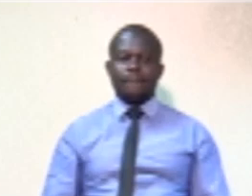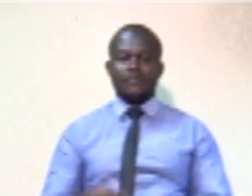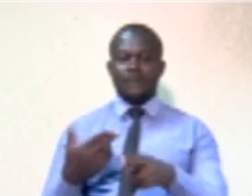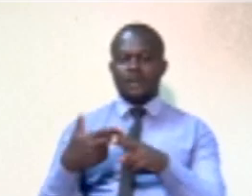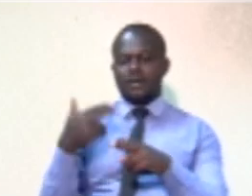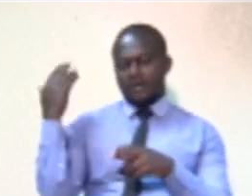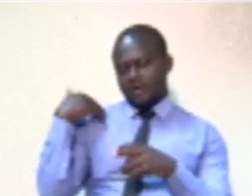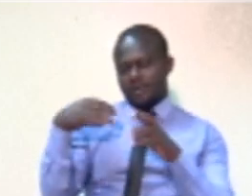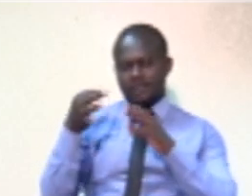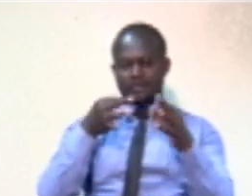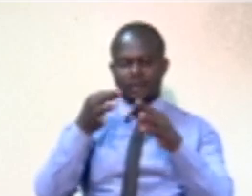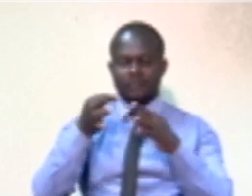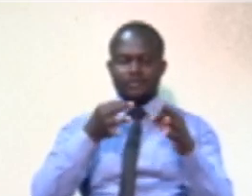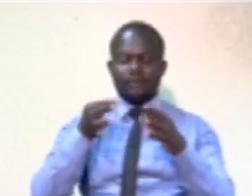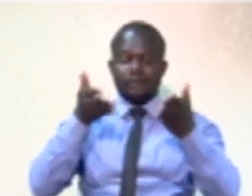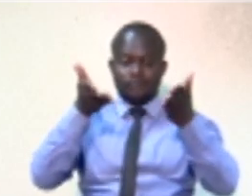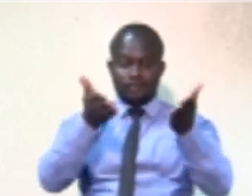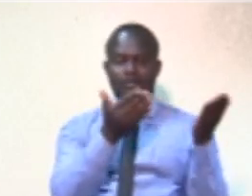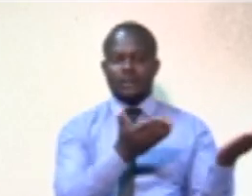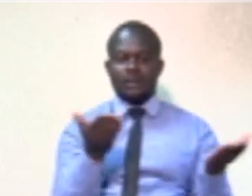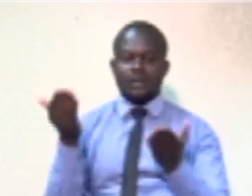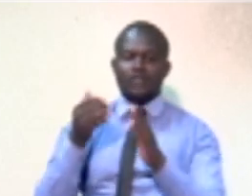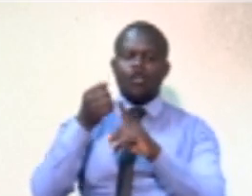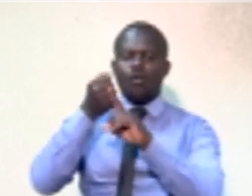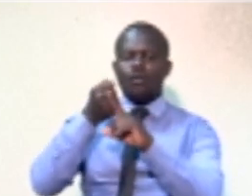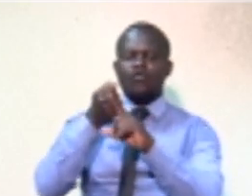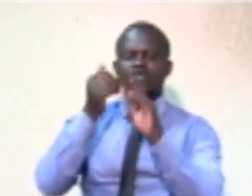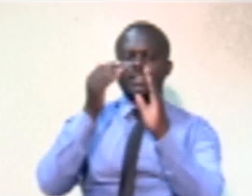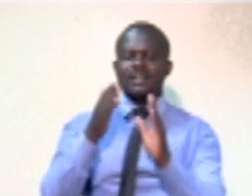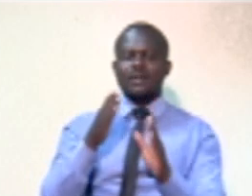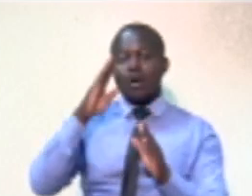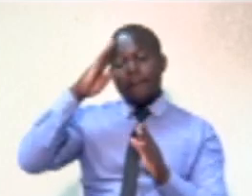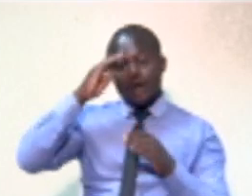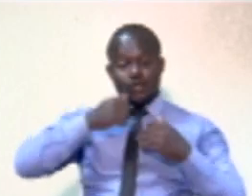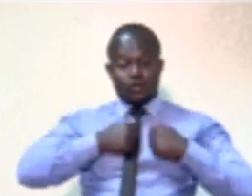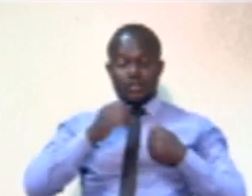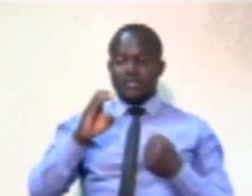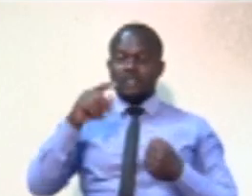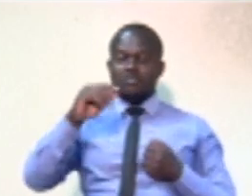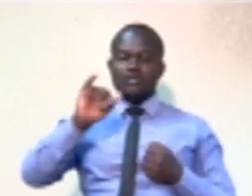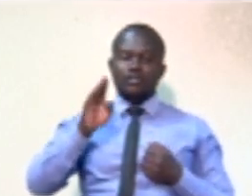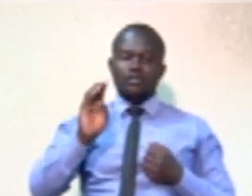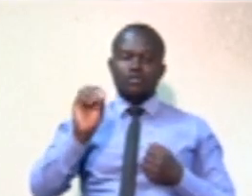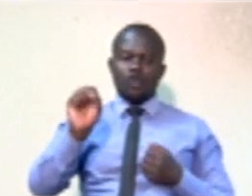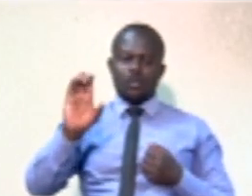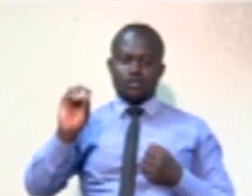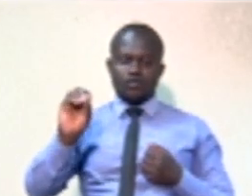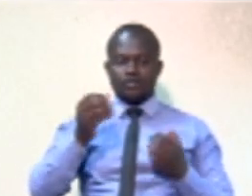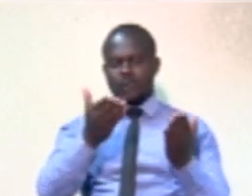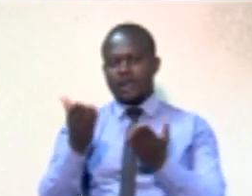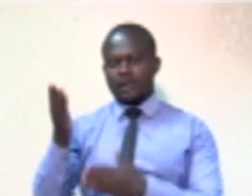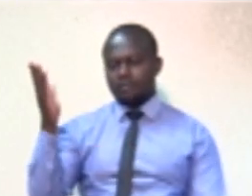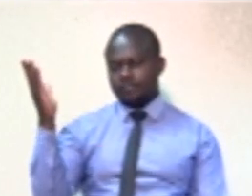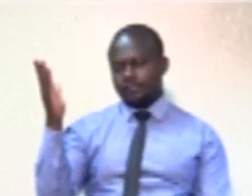Mukanya narimbikomojeho ko muri studio twakiriye umuvugizi wa polisi y'u Rwanda CP John Bosco Kabera tubahaye